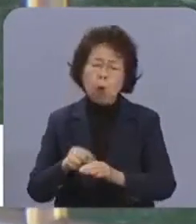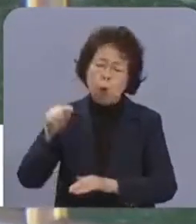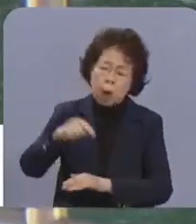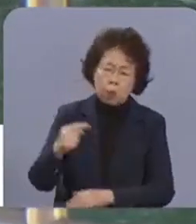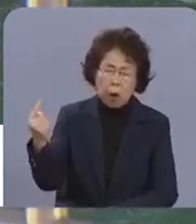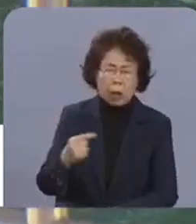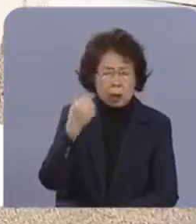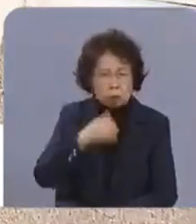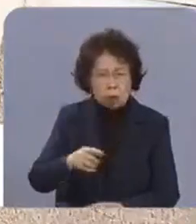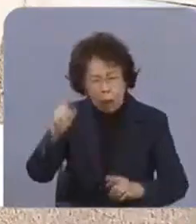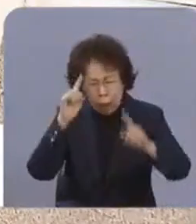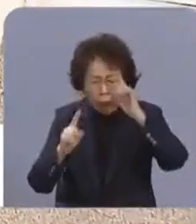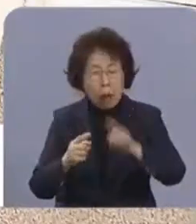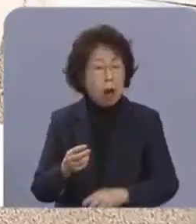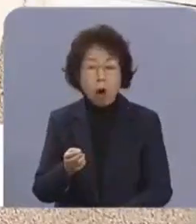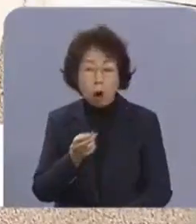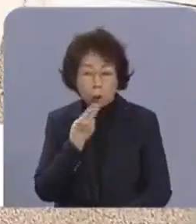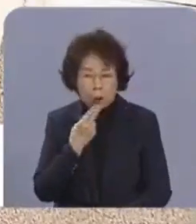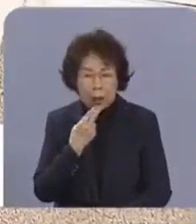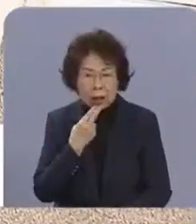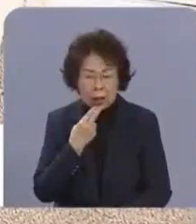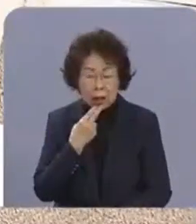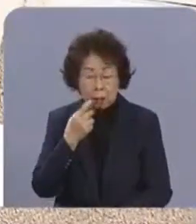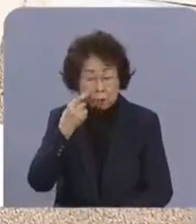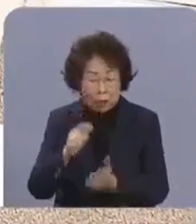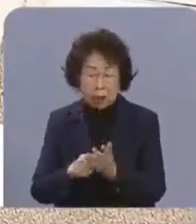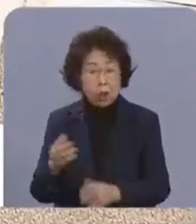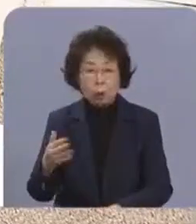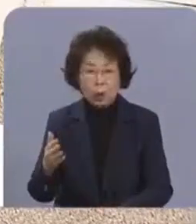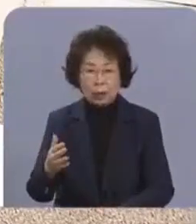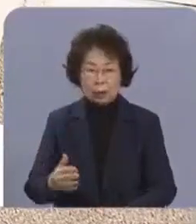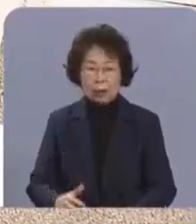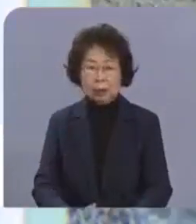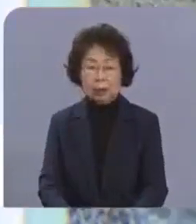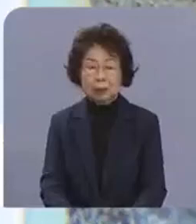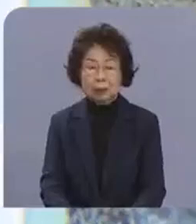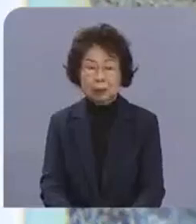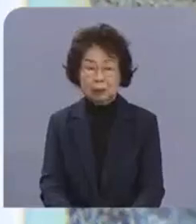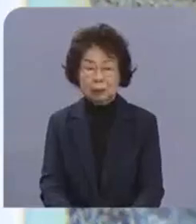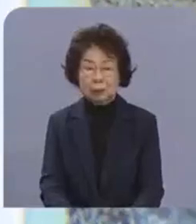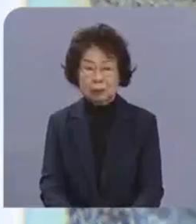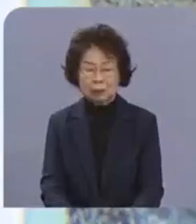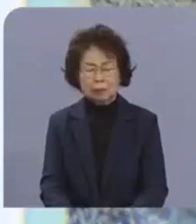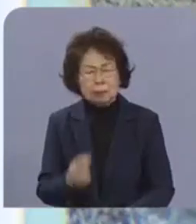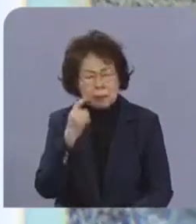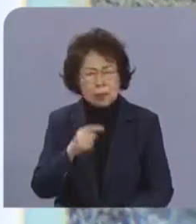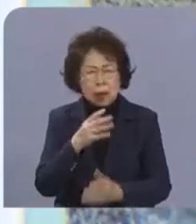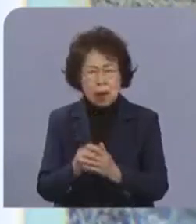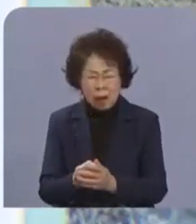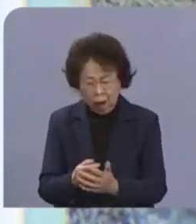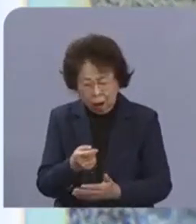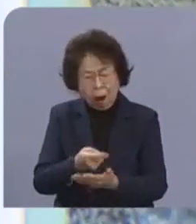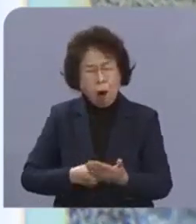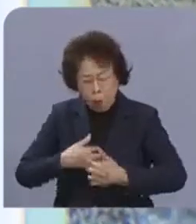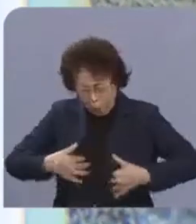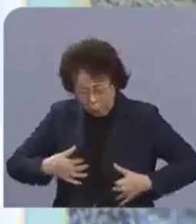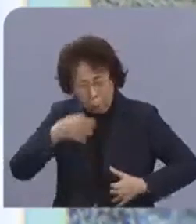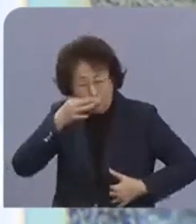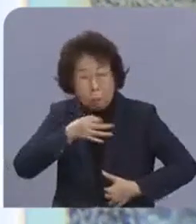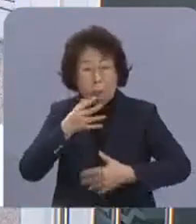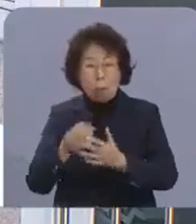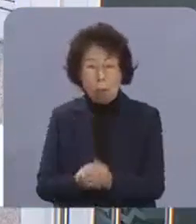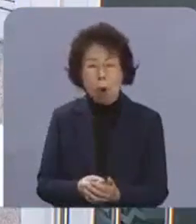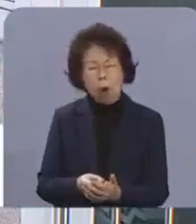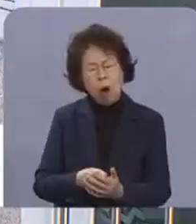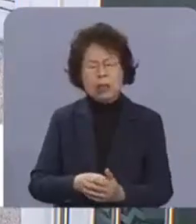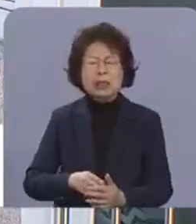경은에서 적인 선택의 흔적 등은 발견되지 않았다고 밝혔습니다 특히 시신 검한 등에서 일산화 탄소